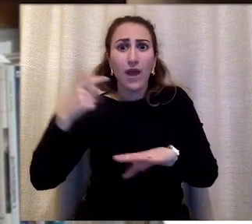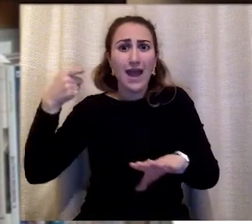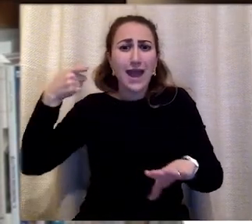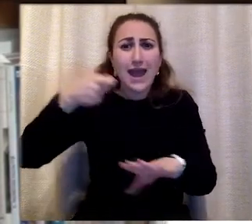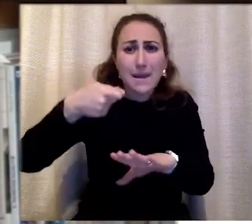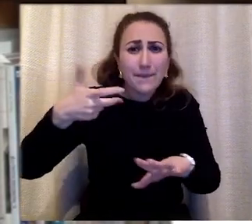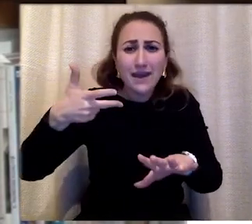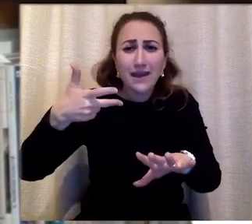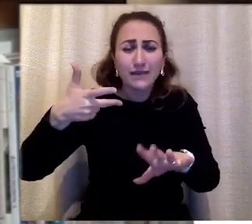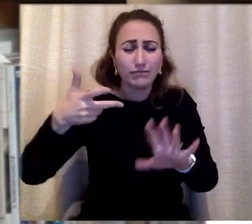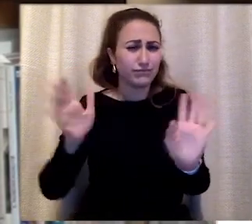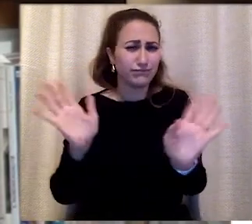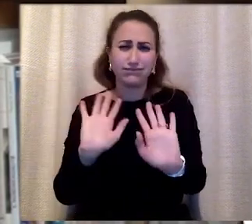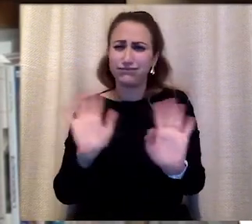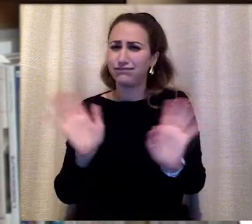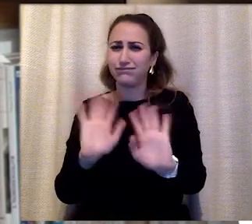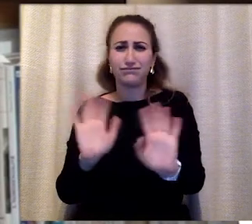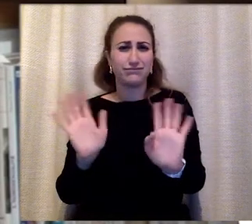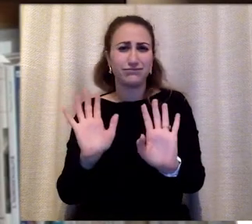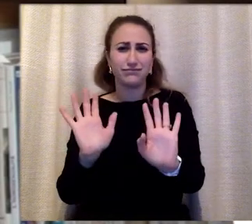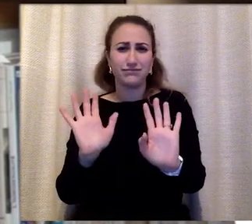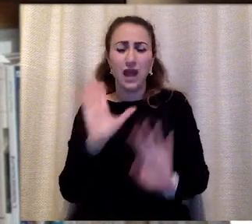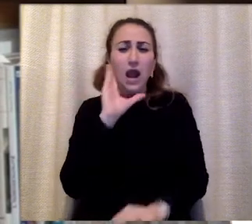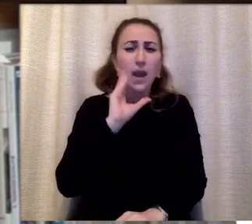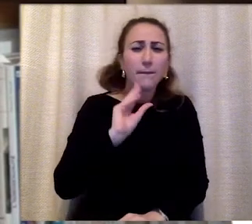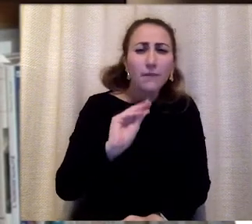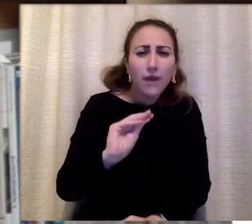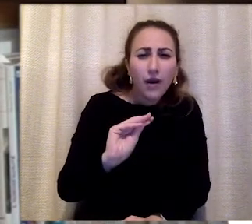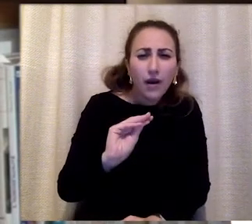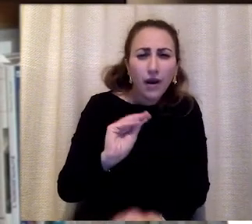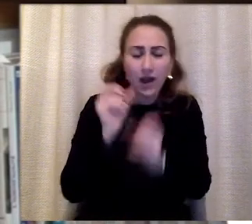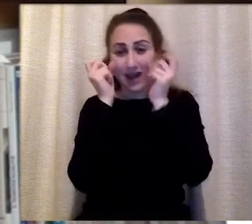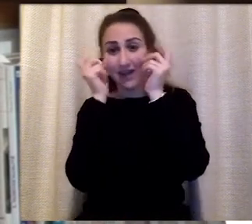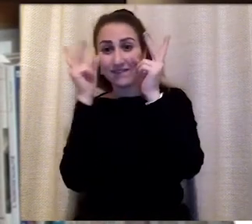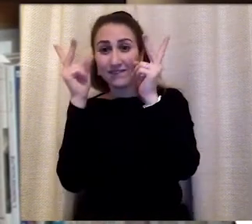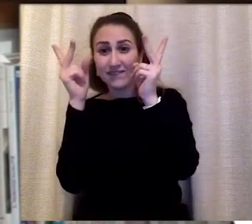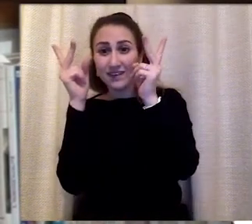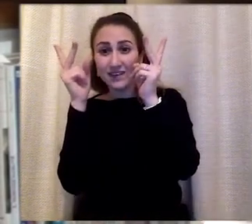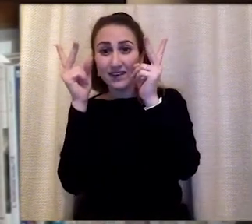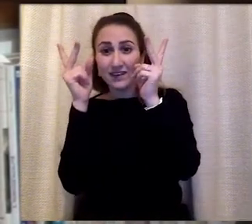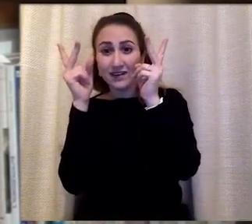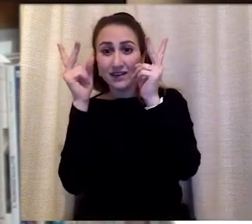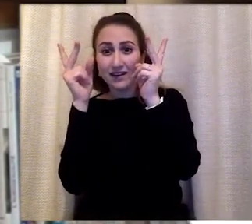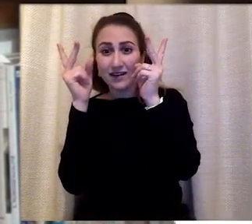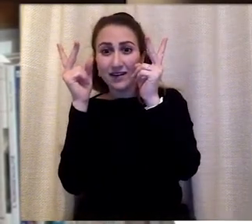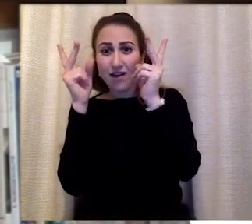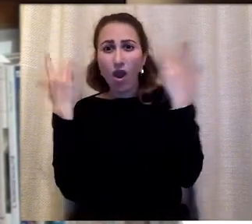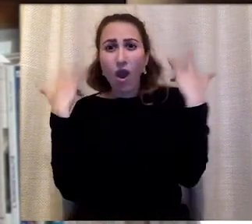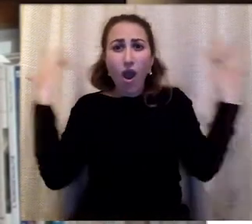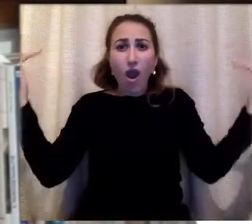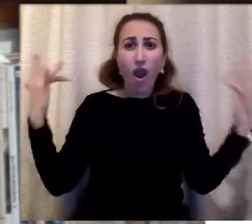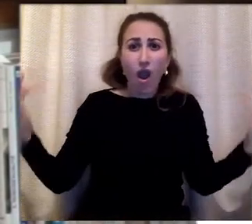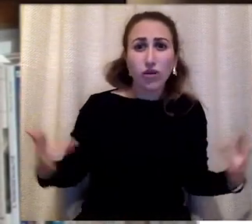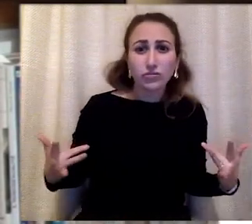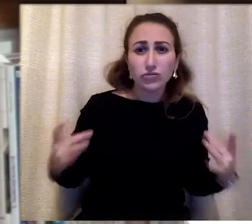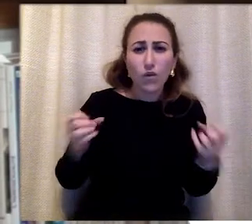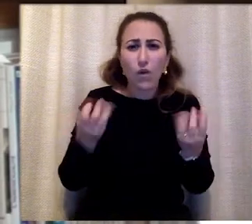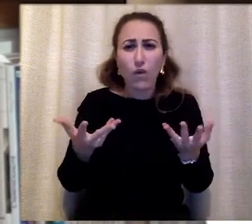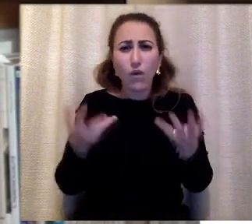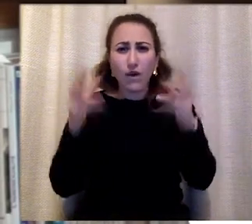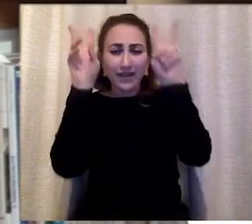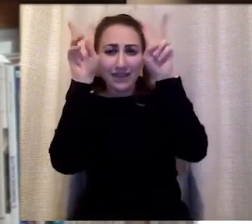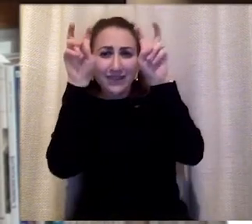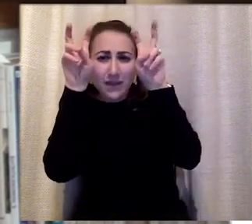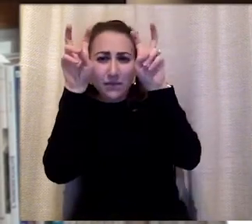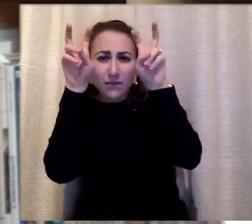j'ai l'assurance que ni la mort, ni la vie, ni les anges, ni les dominations,